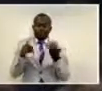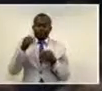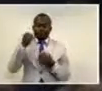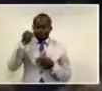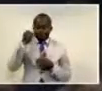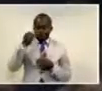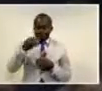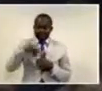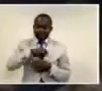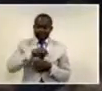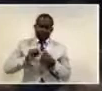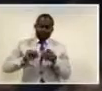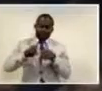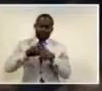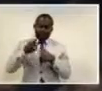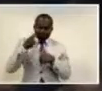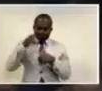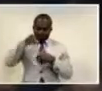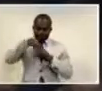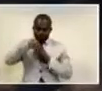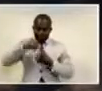tubanje tukibana misoko